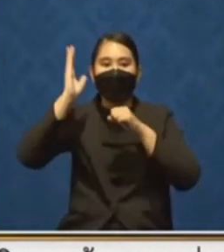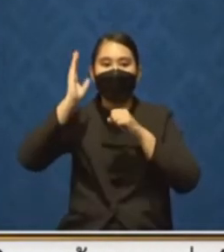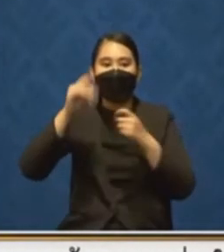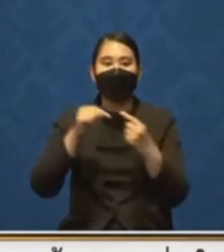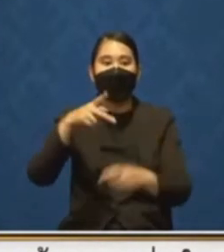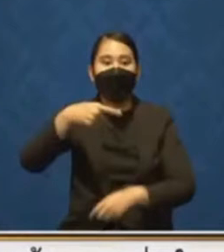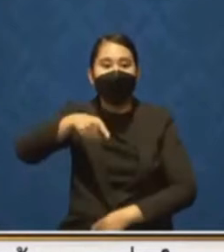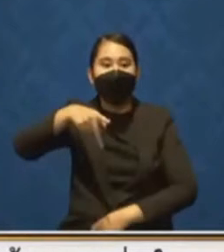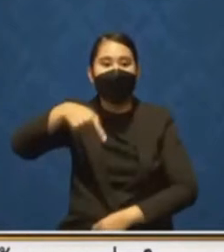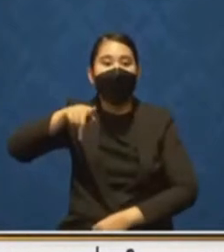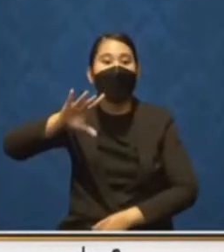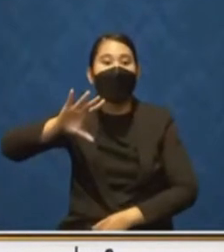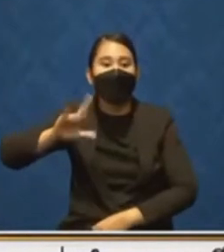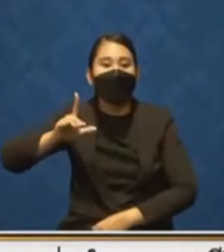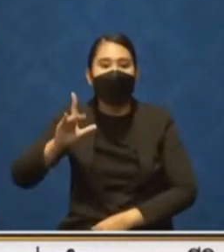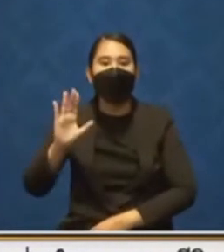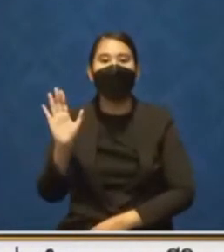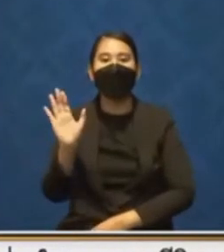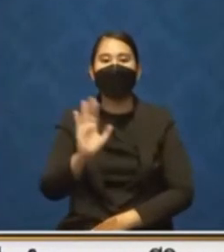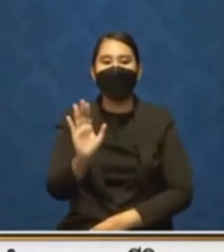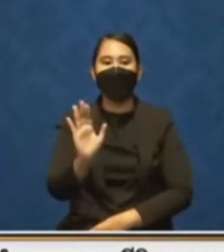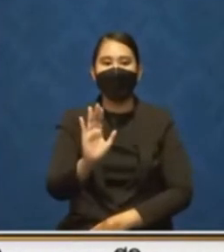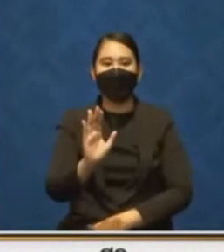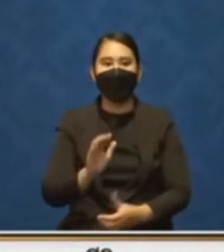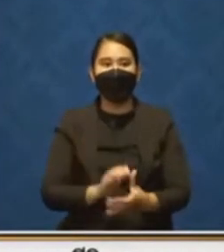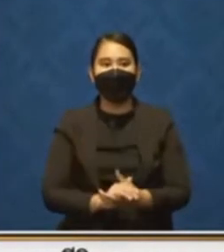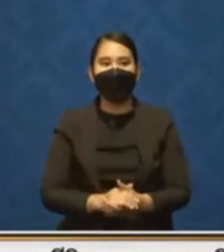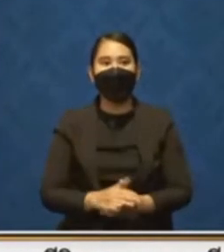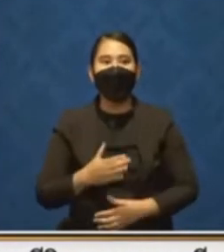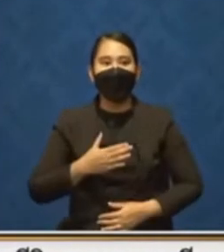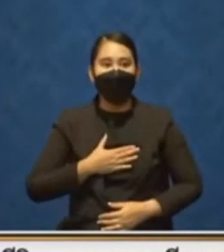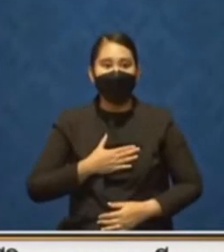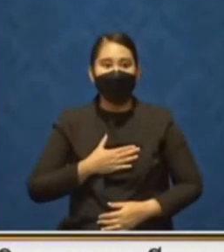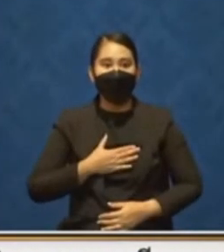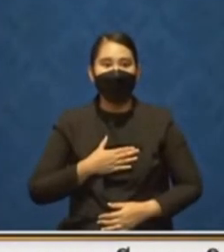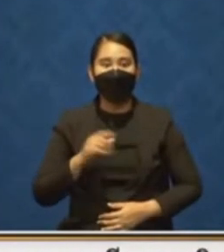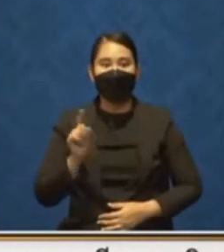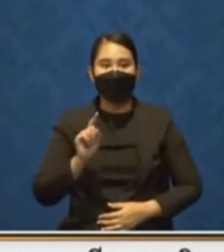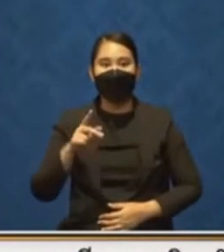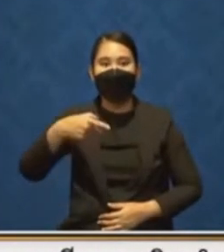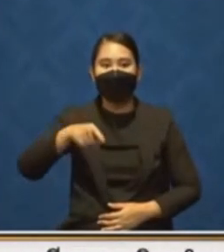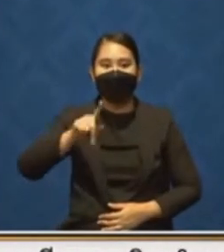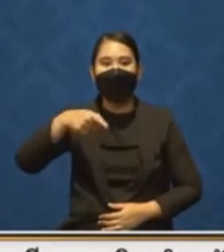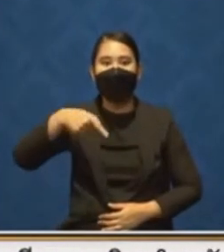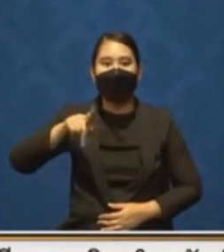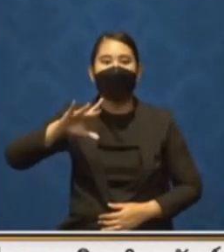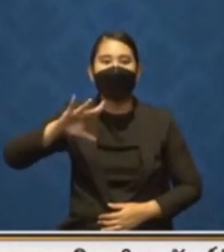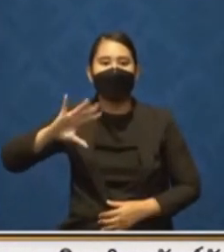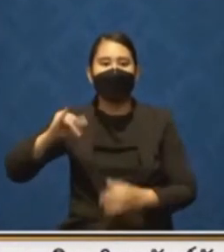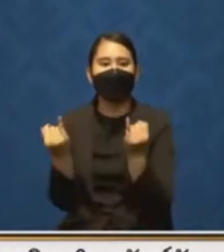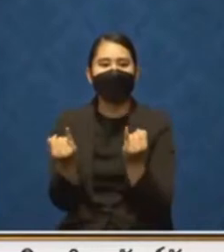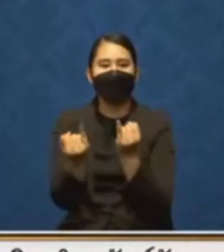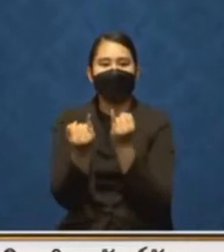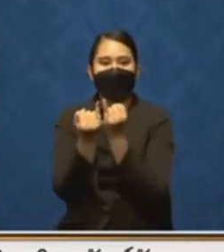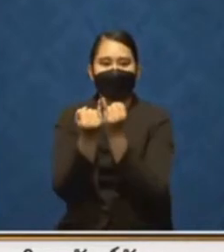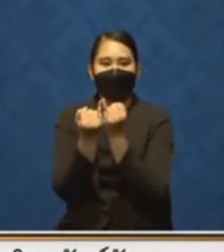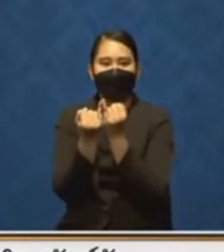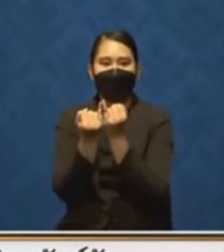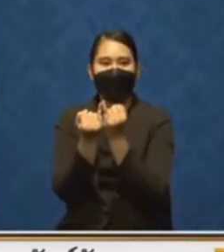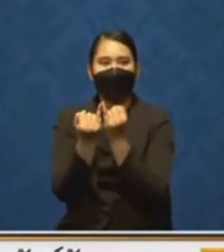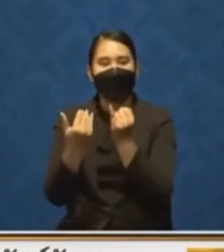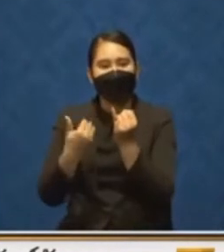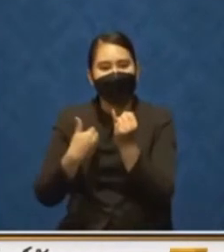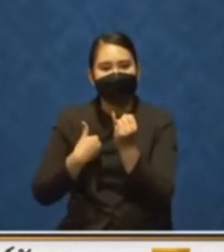ถึงผมจะมีข้อการถ่ายเล็กน้อยว่าที่มาของปปชความสนิทสนมกับพลเอกประวิทย์การที่คอย